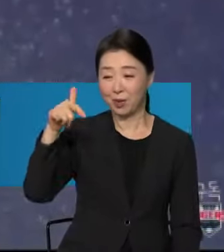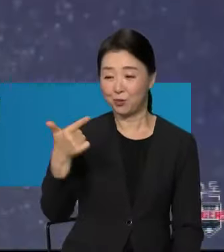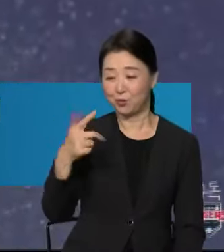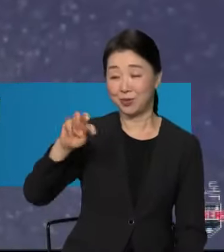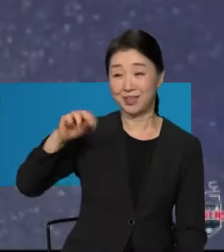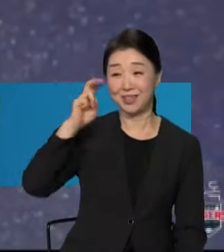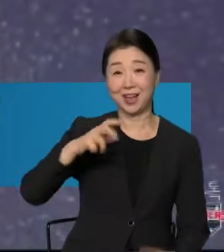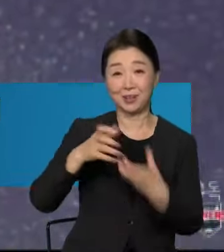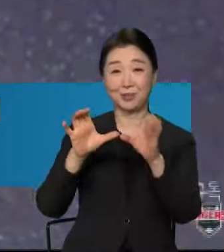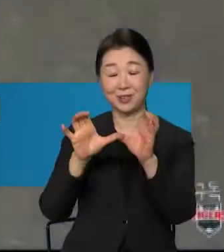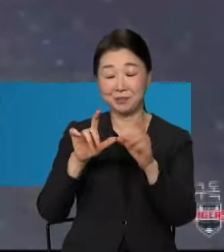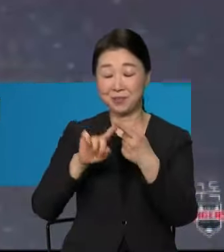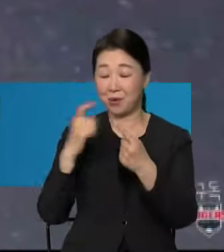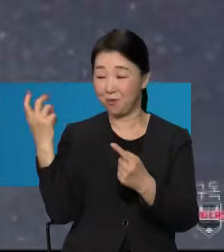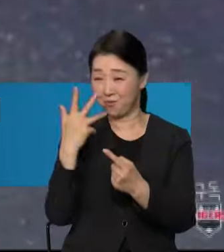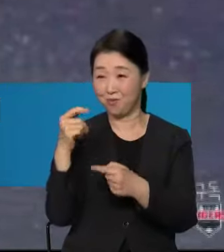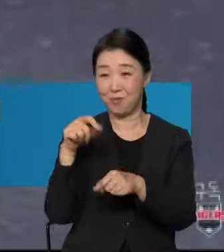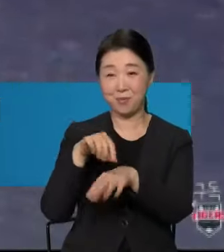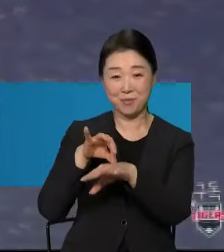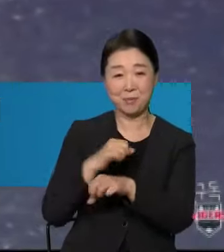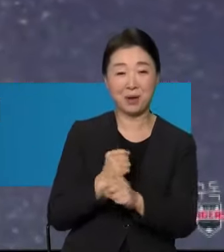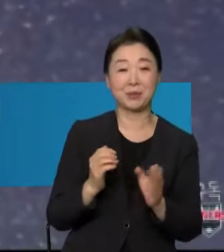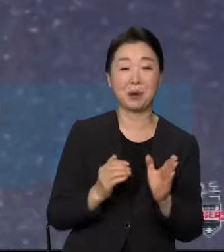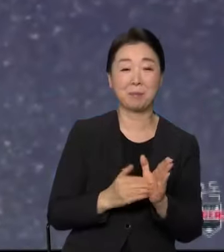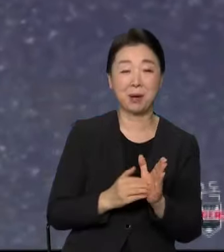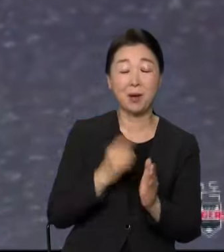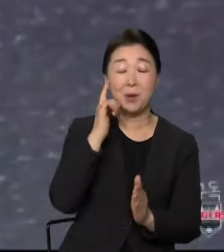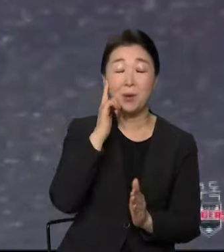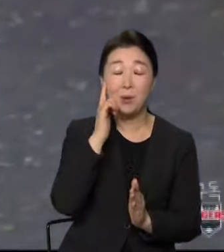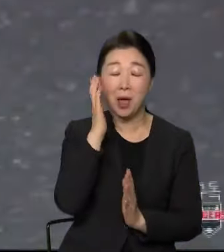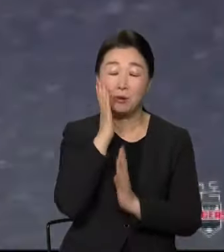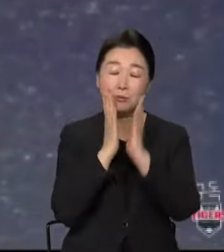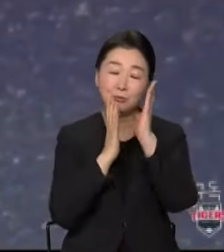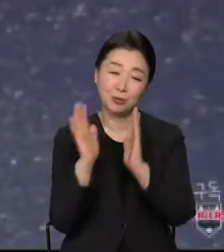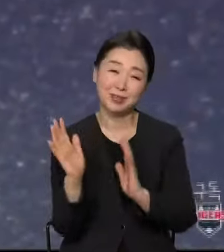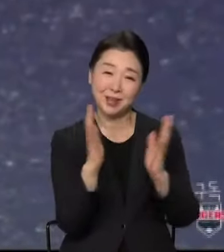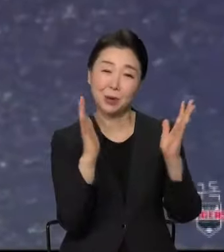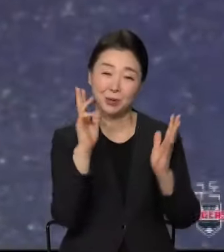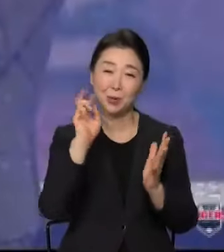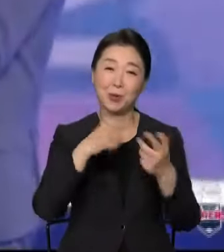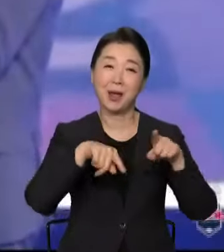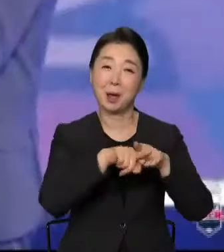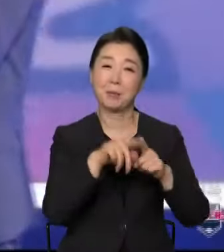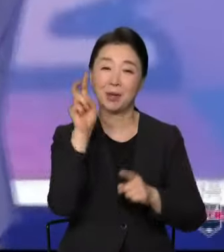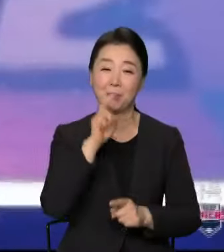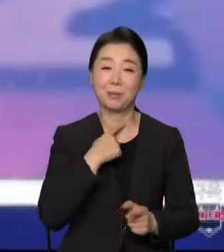김도영은 한이가 불렀던 푸른 산호초를 안무와 함께 열창했는데요.